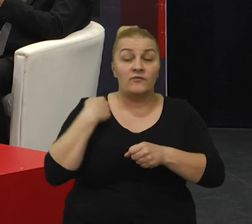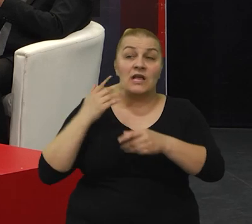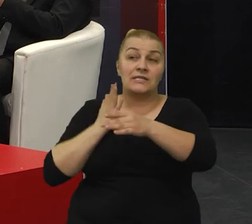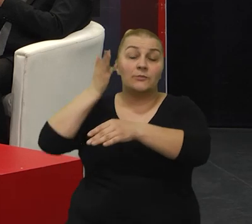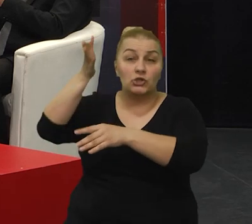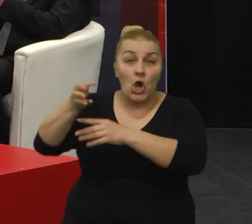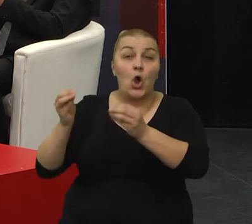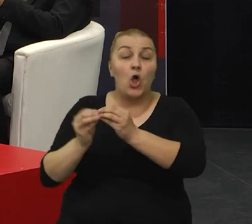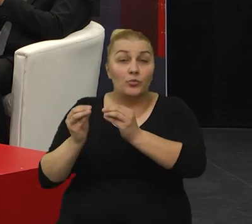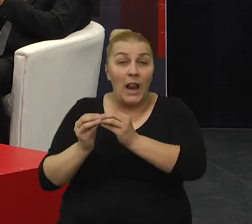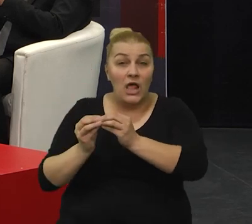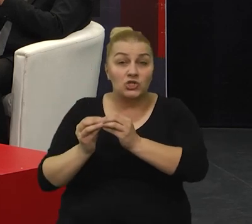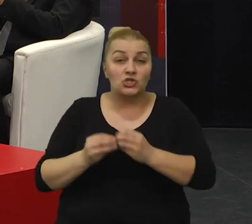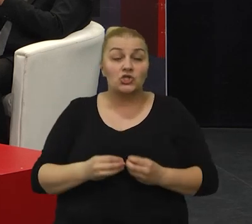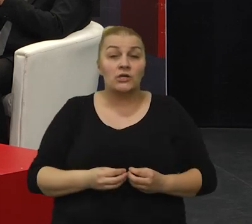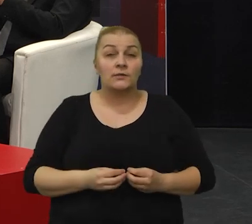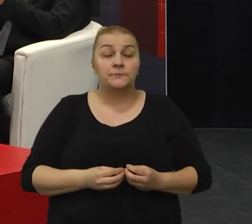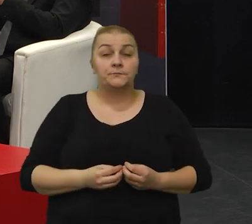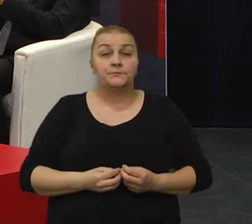išao kod Blaškića i onda